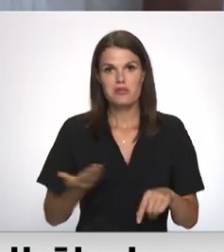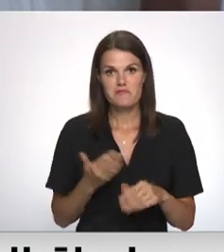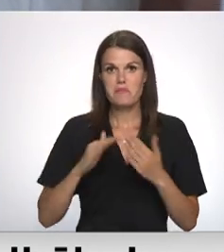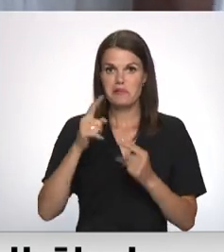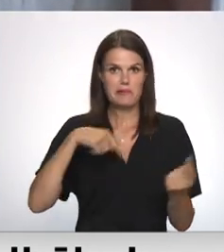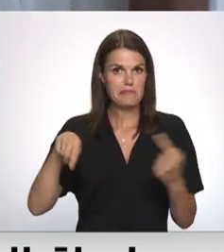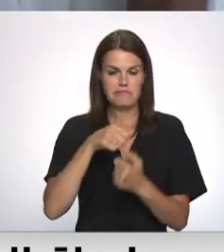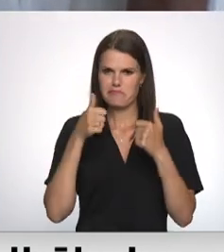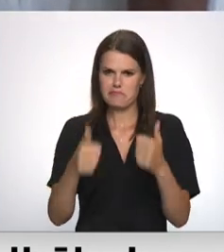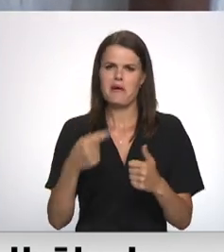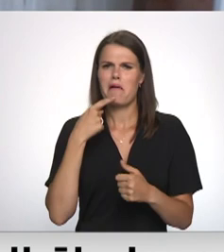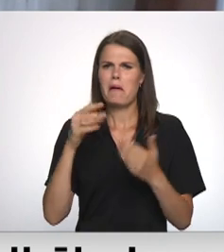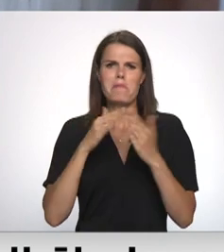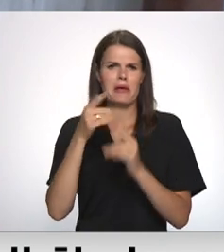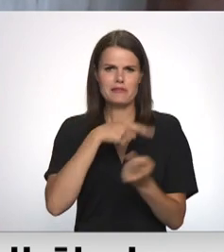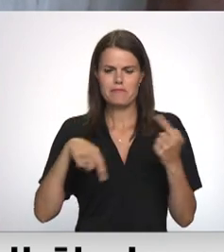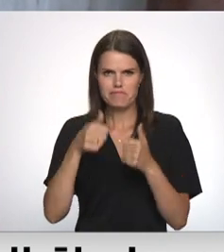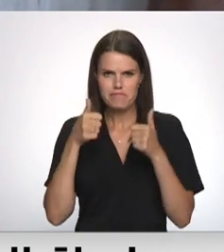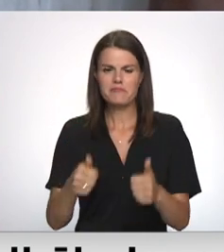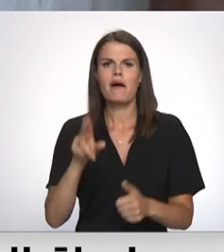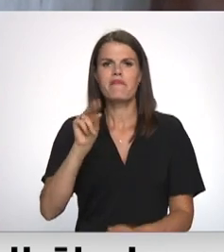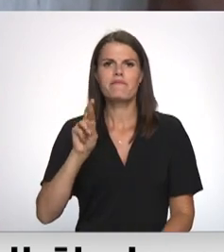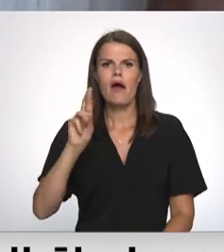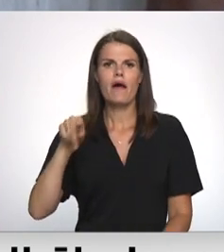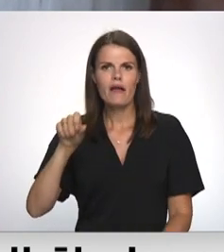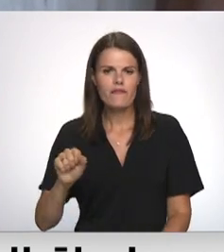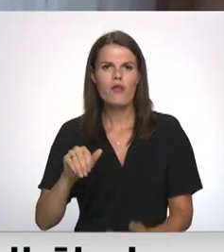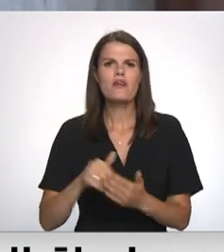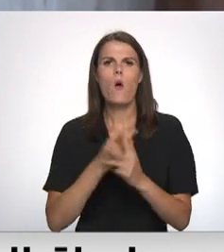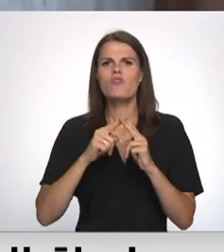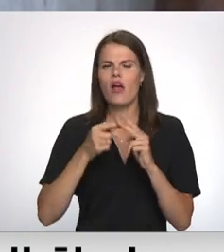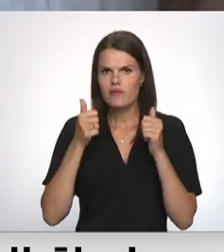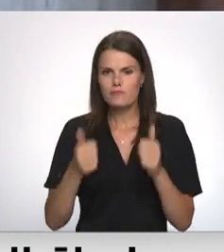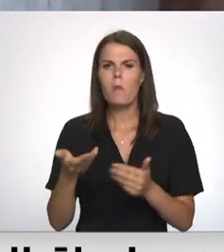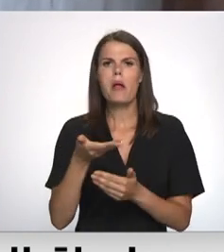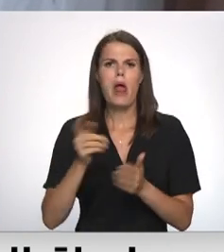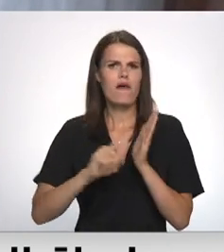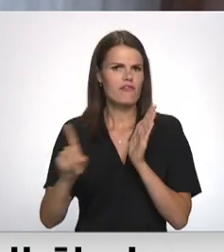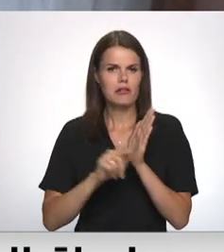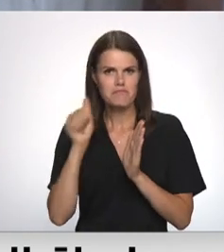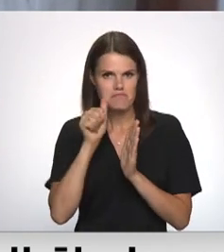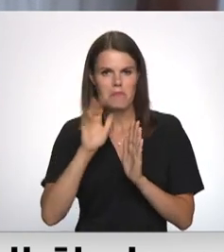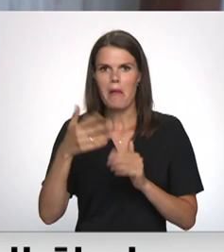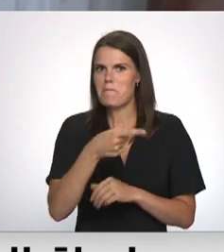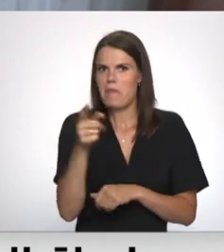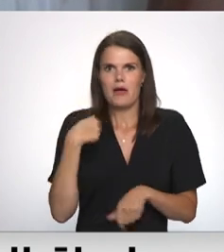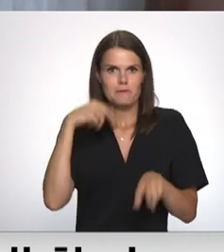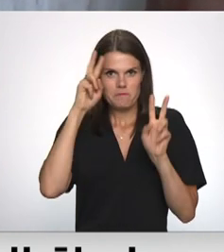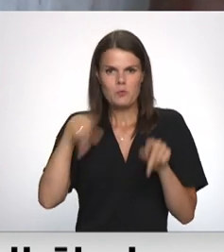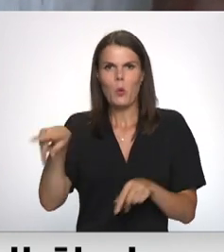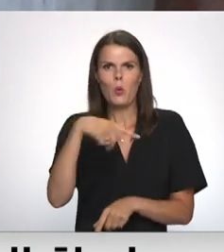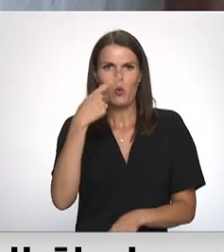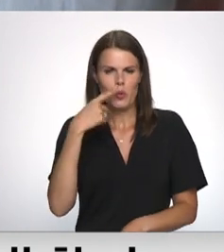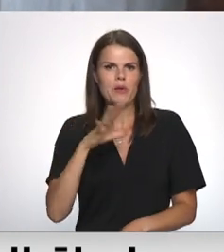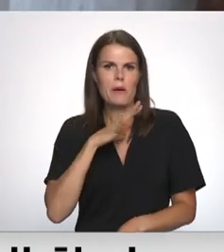tikmēr visi labi, jā? Jā, un nereta Jaunjelgava šitie labi, uz Prieviņam laikam iet regulāri. Bet pārējo nezinu, kaut ko jau teica, ka